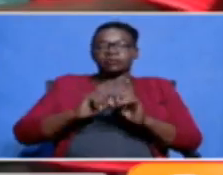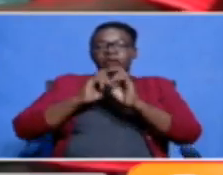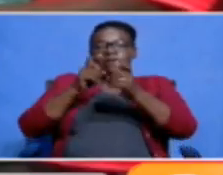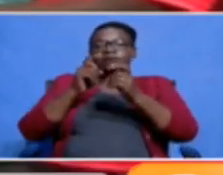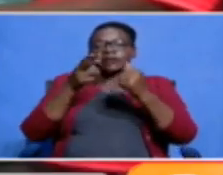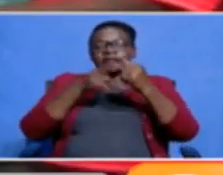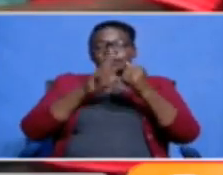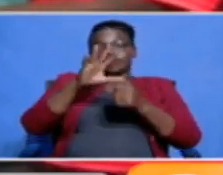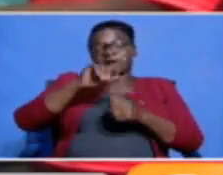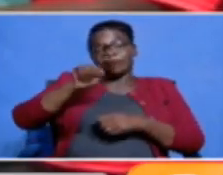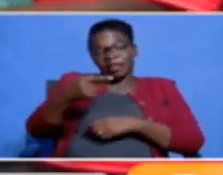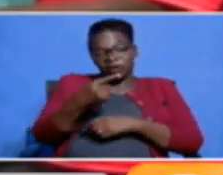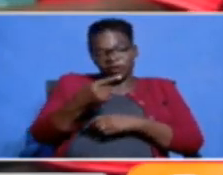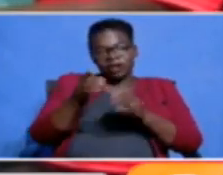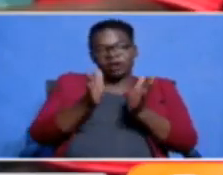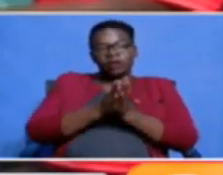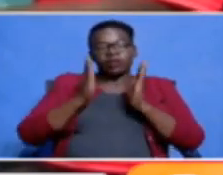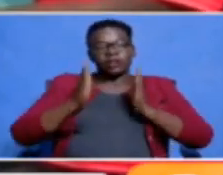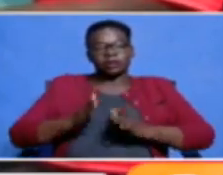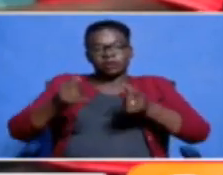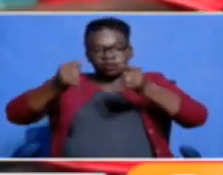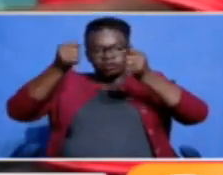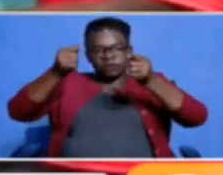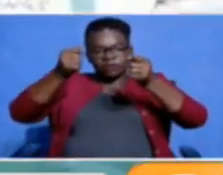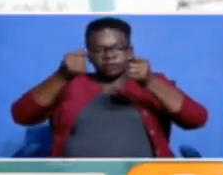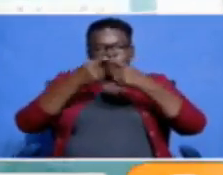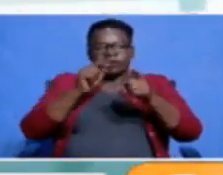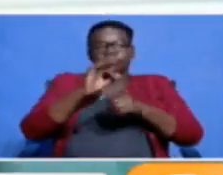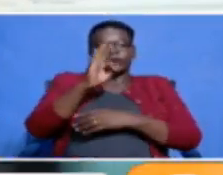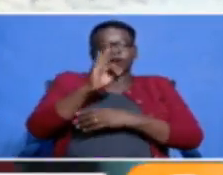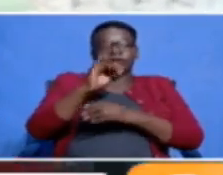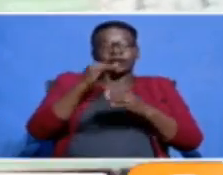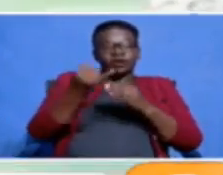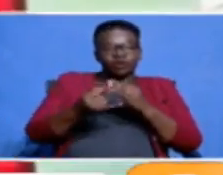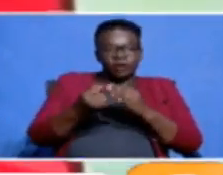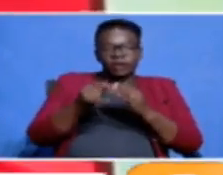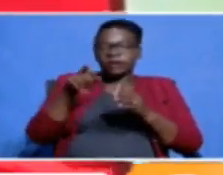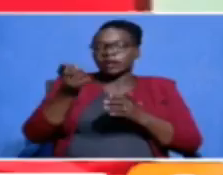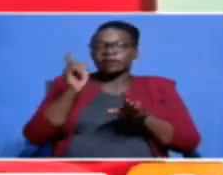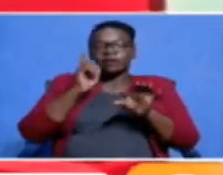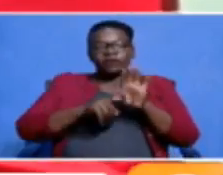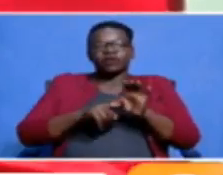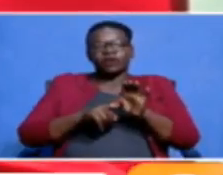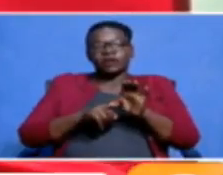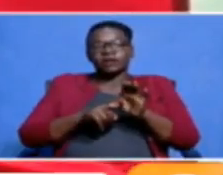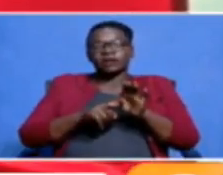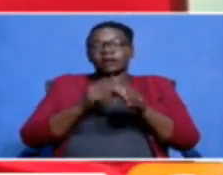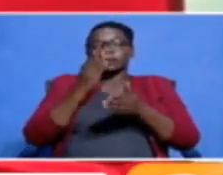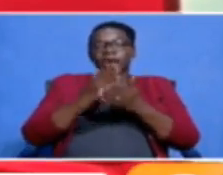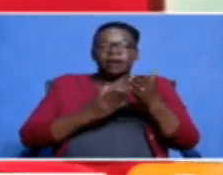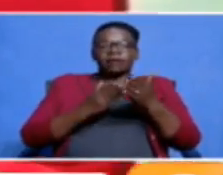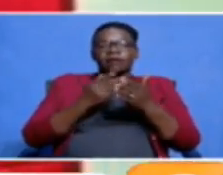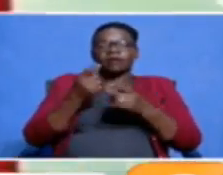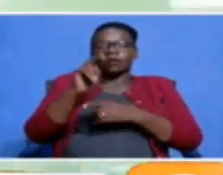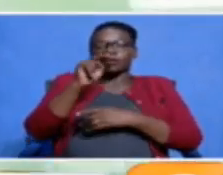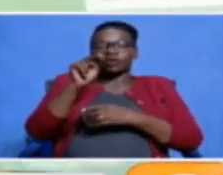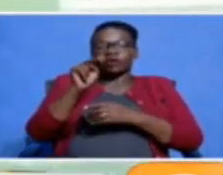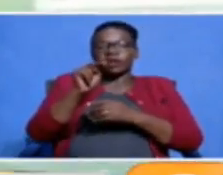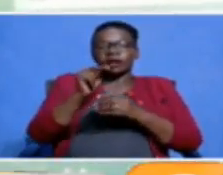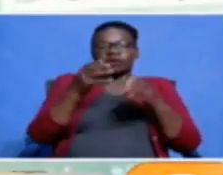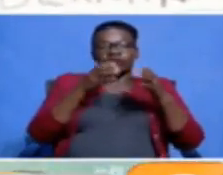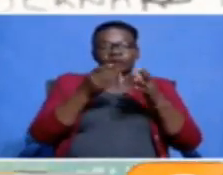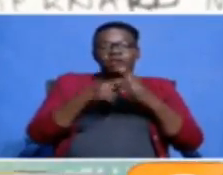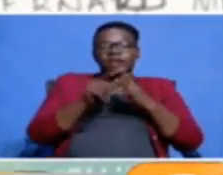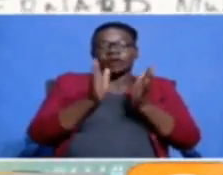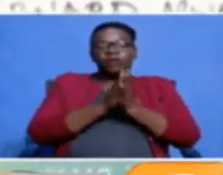Kenya shillings and a personalized trophy from Fidelity Insurance. Mwalala, who joined the Dockers mid-season from Zoia United, started the month with a